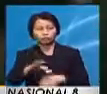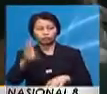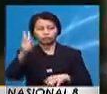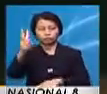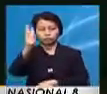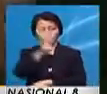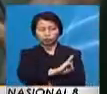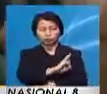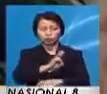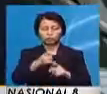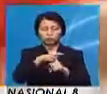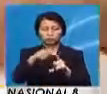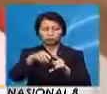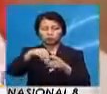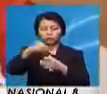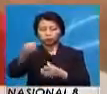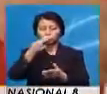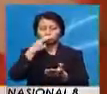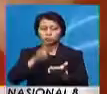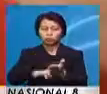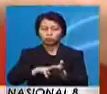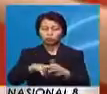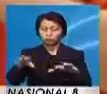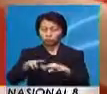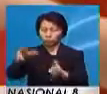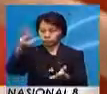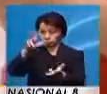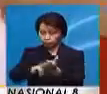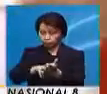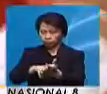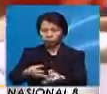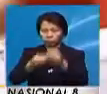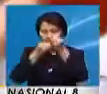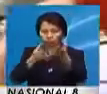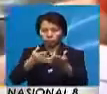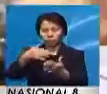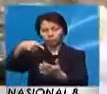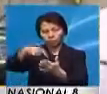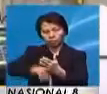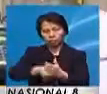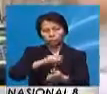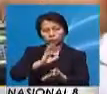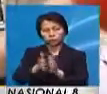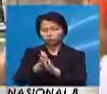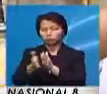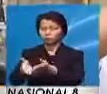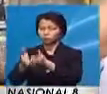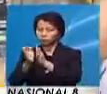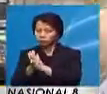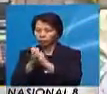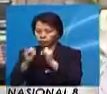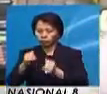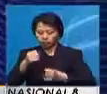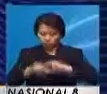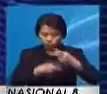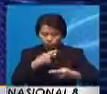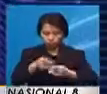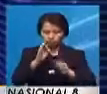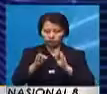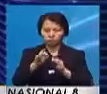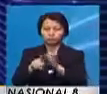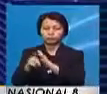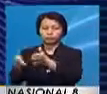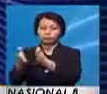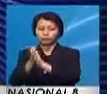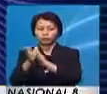7 hari dari tarikh pengeluaran notis bagi membuat pengesahan dan maklumat lanjut yang menyebabkan permohonan hanya dapat diproses sekiranya